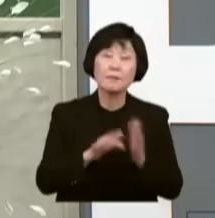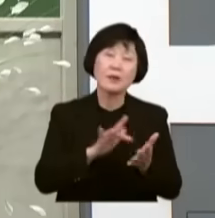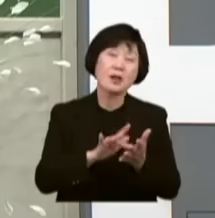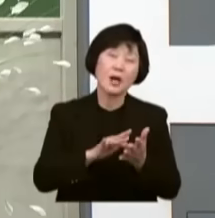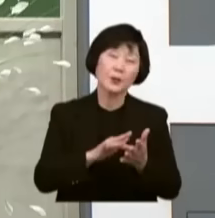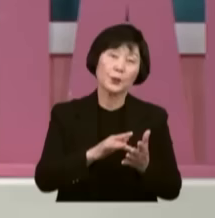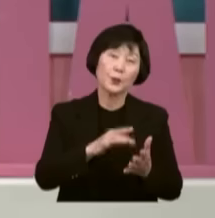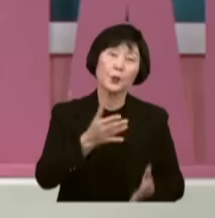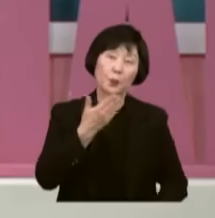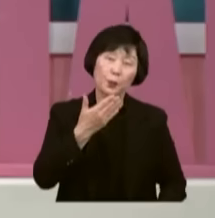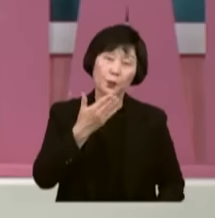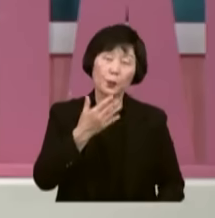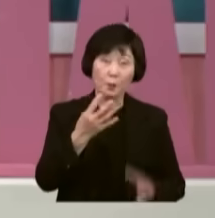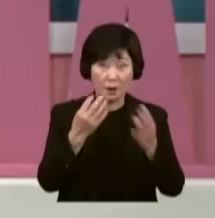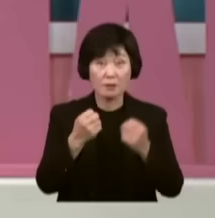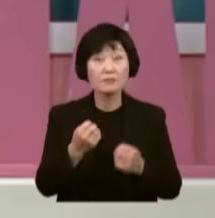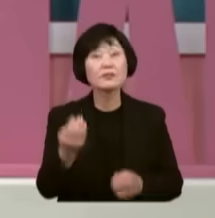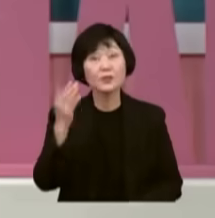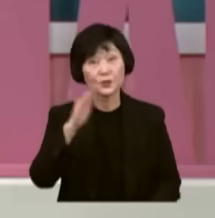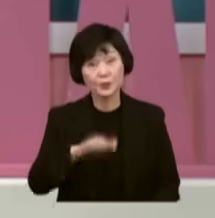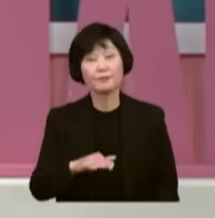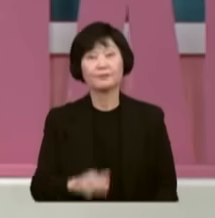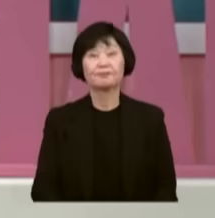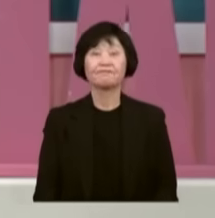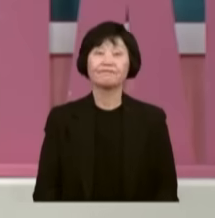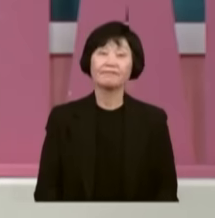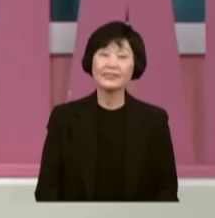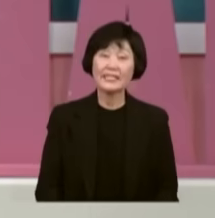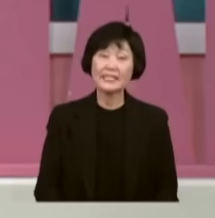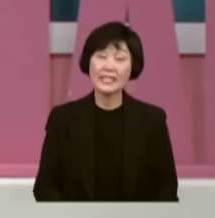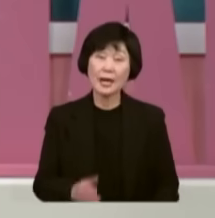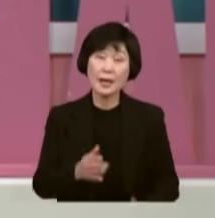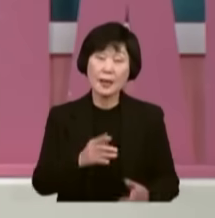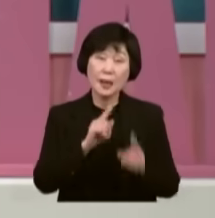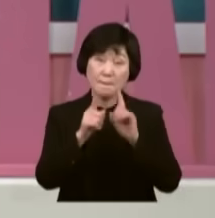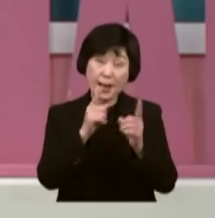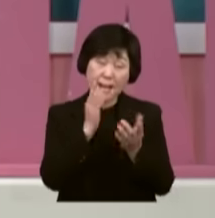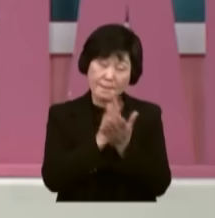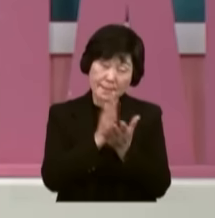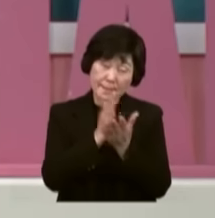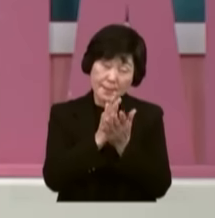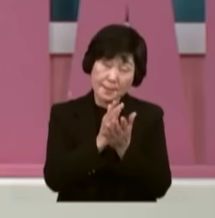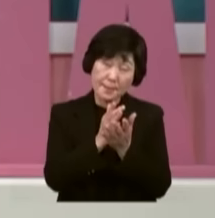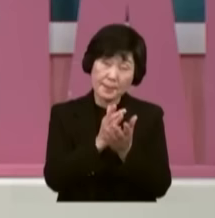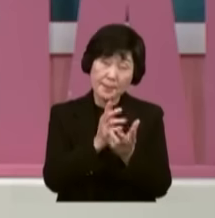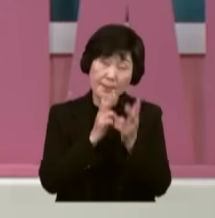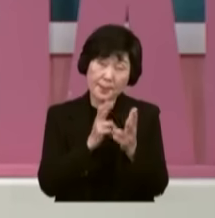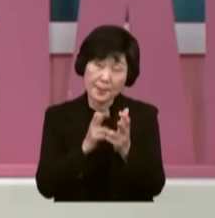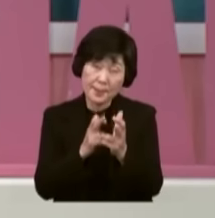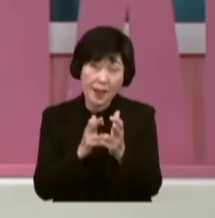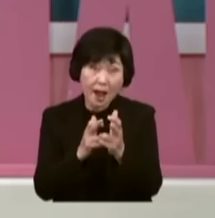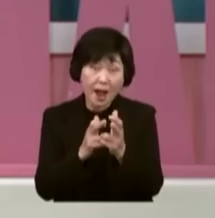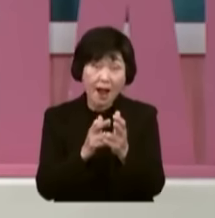별 건 다 있을 거 아니에요. 아니 애가 없다고 그러니까 그 따발총 김영하 선배님이 방송에